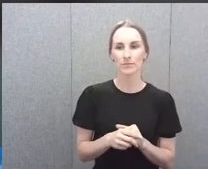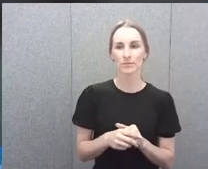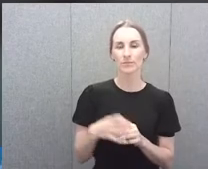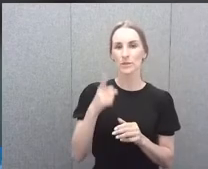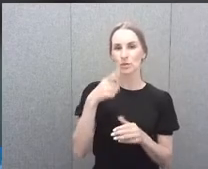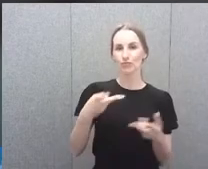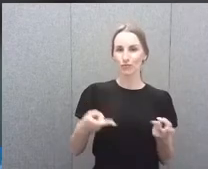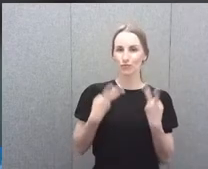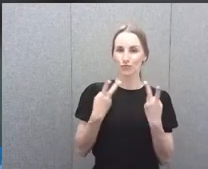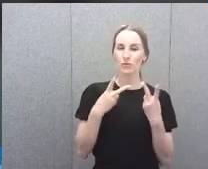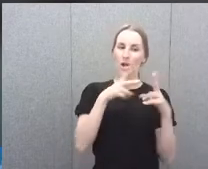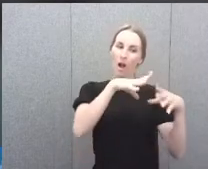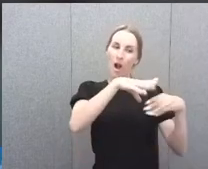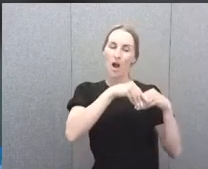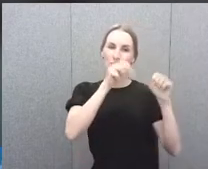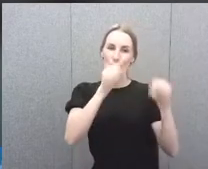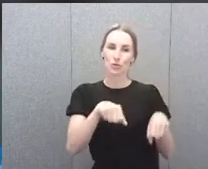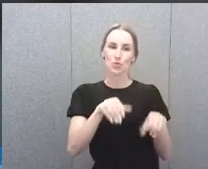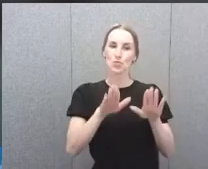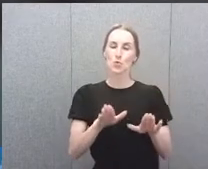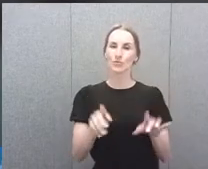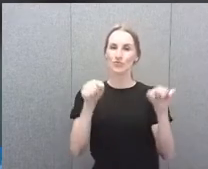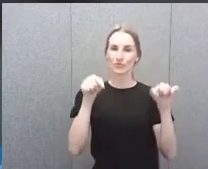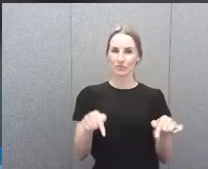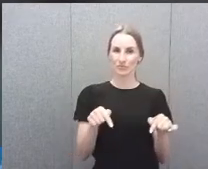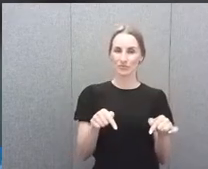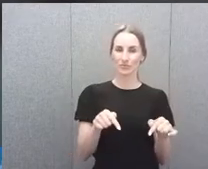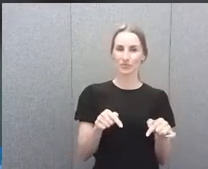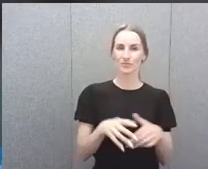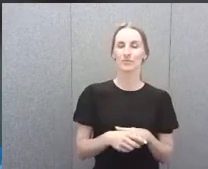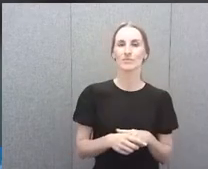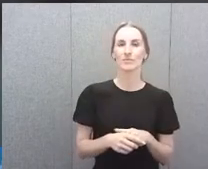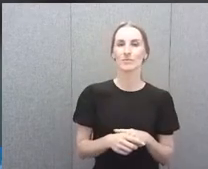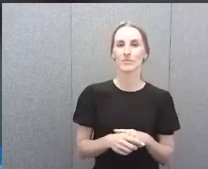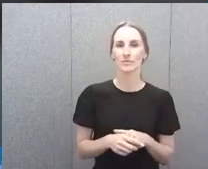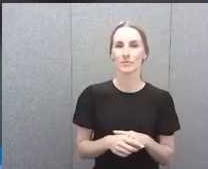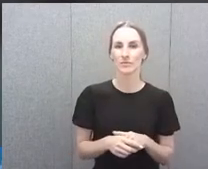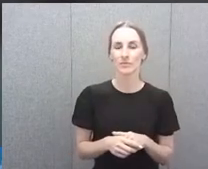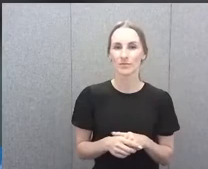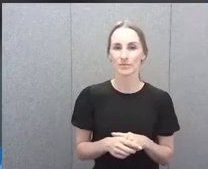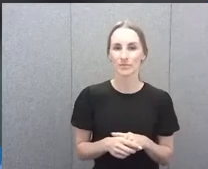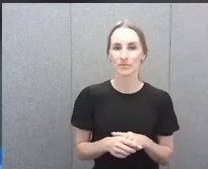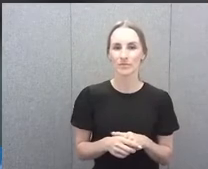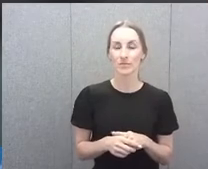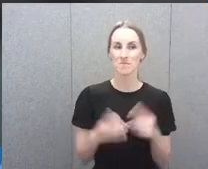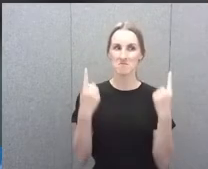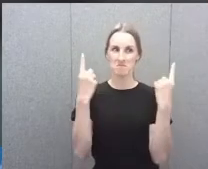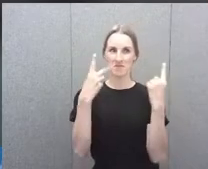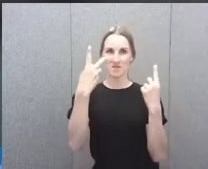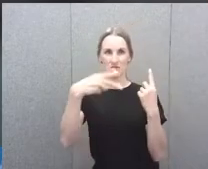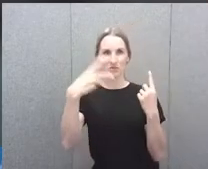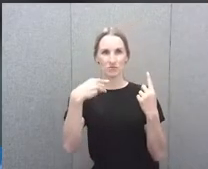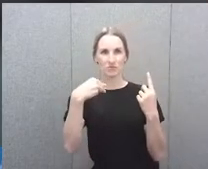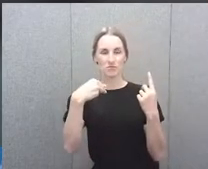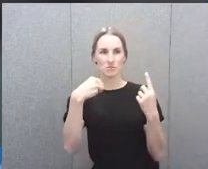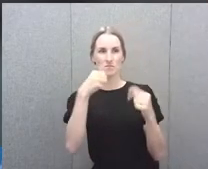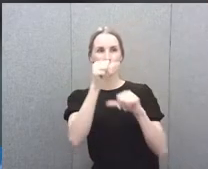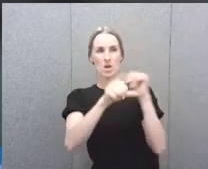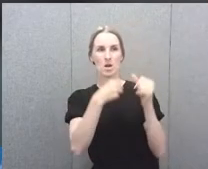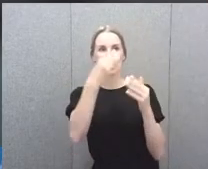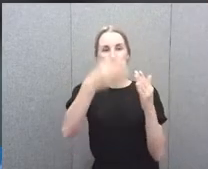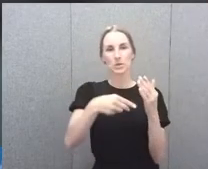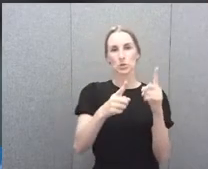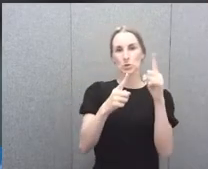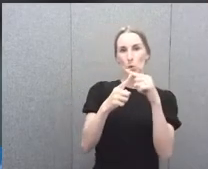отмечая 20-летний юбилей резолюции ООН 1325. В Европейском институте по